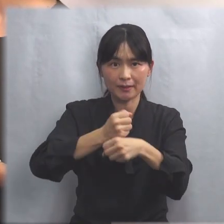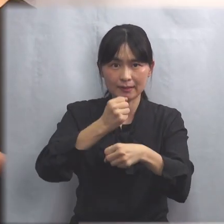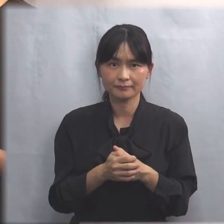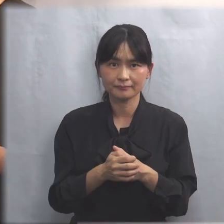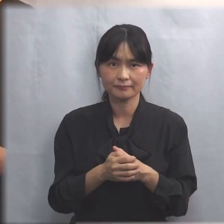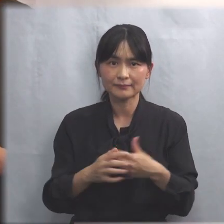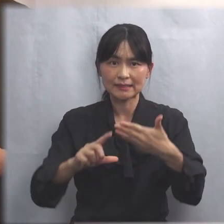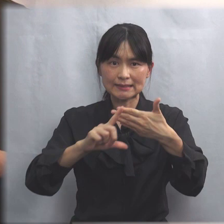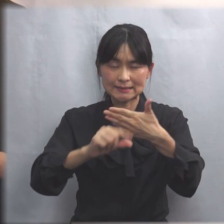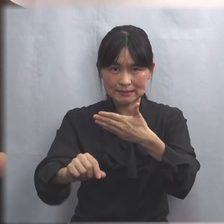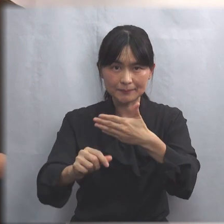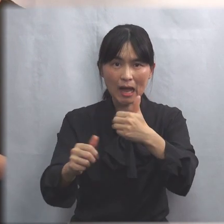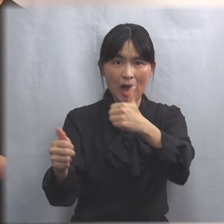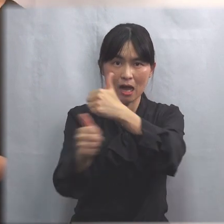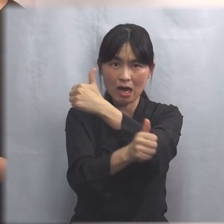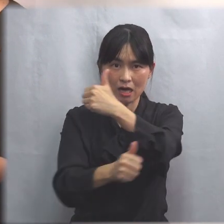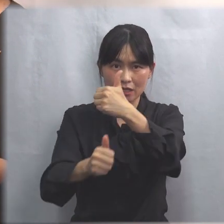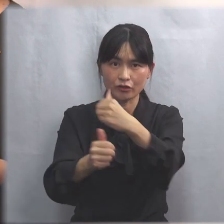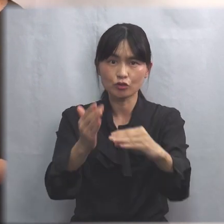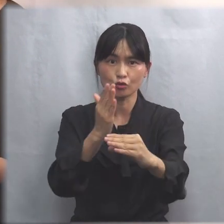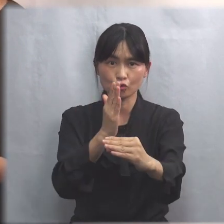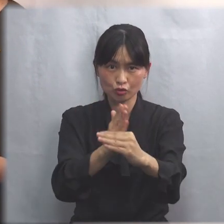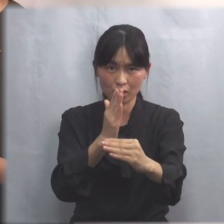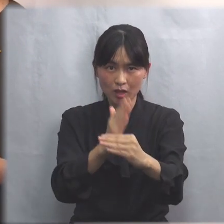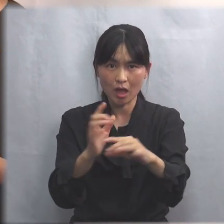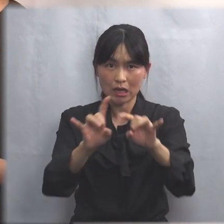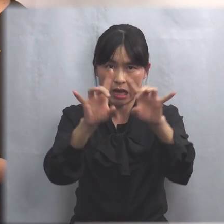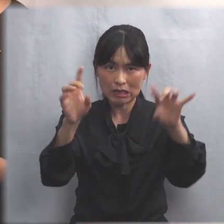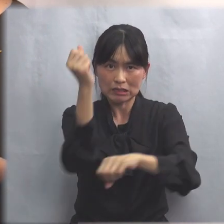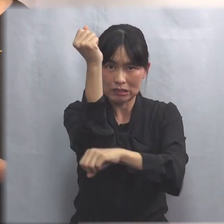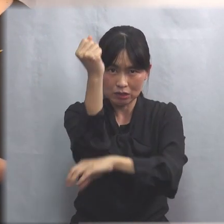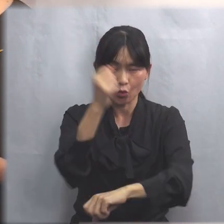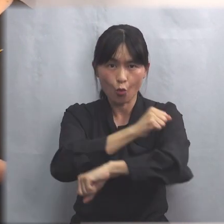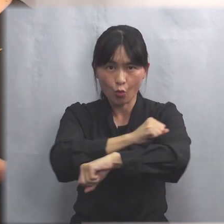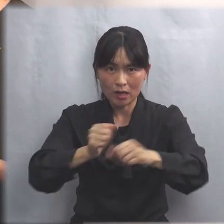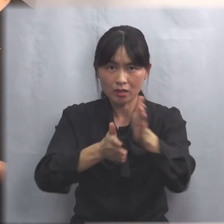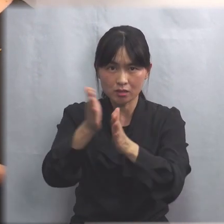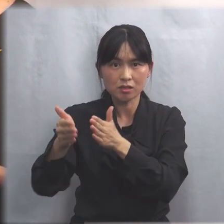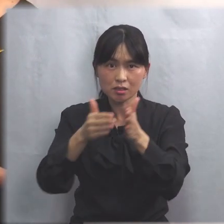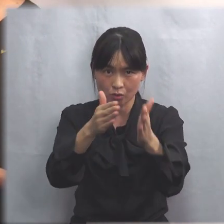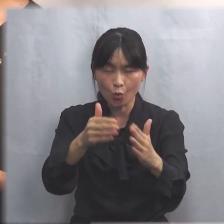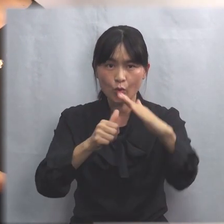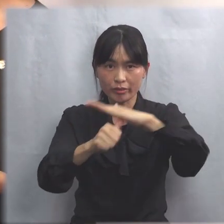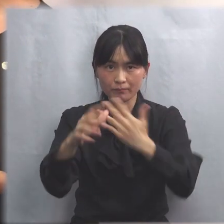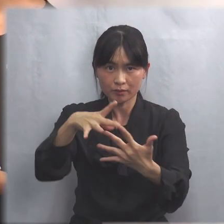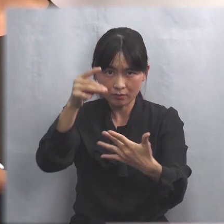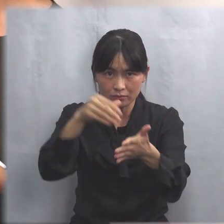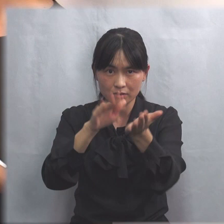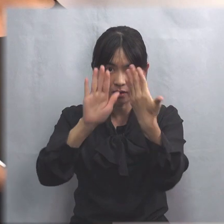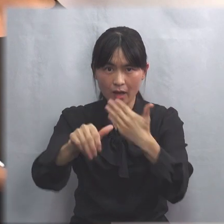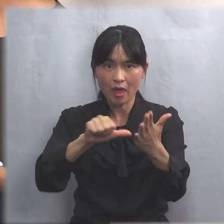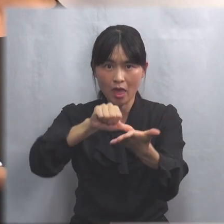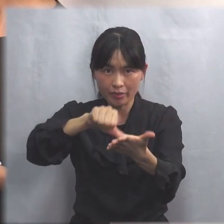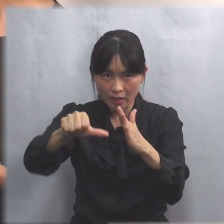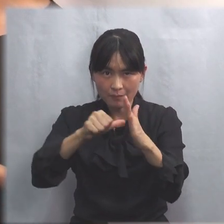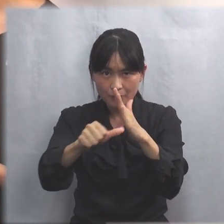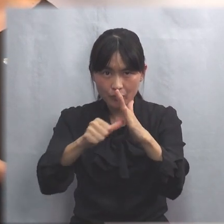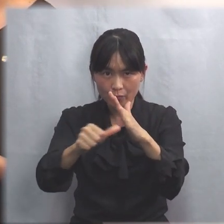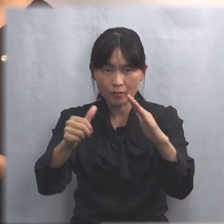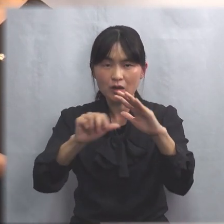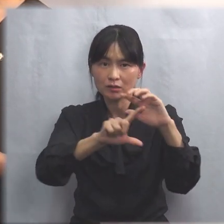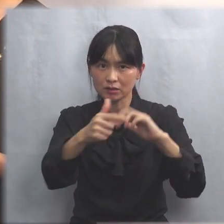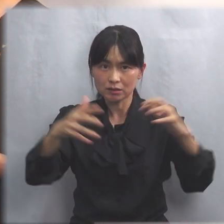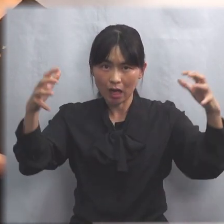방안입니다. 지방의원들 가운데에서 각각 기초와 광역의원 대표를 선출하고, 이 대표들이 당의